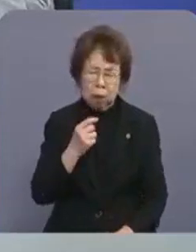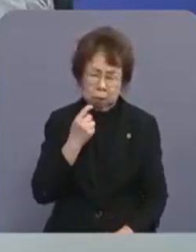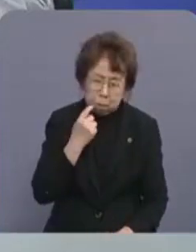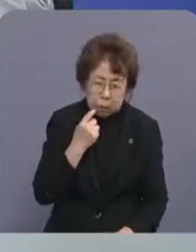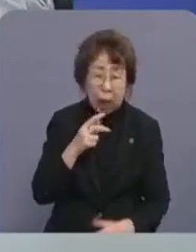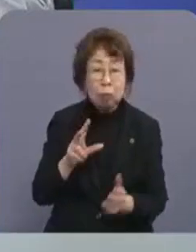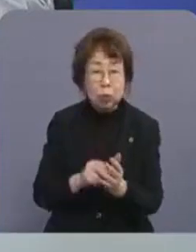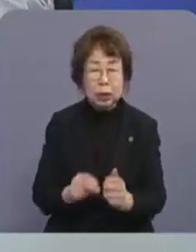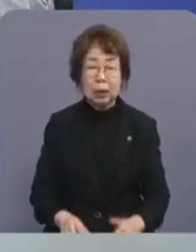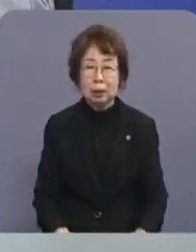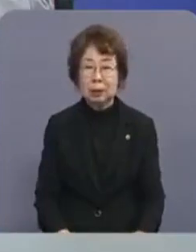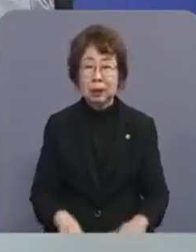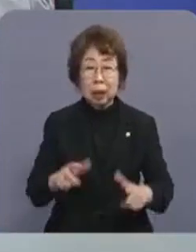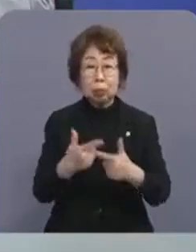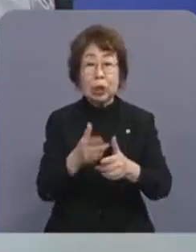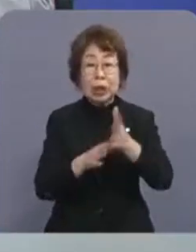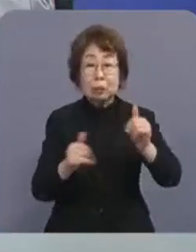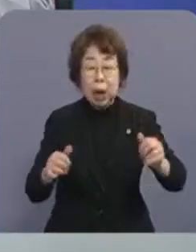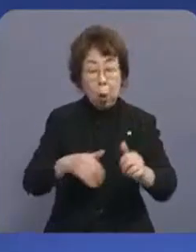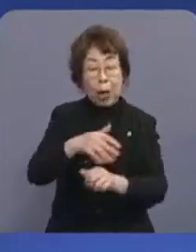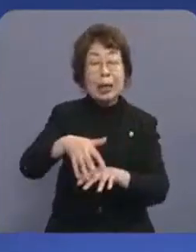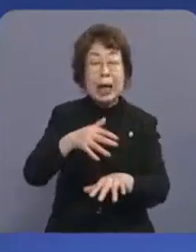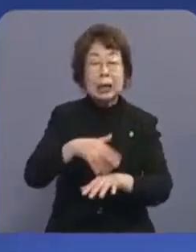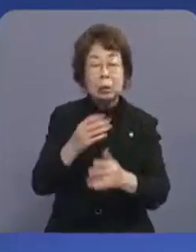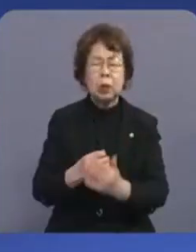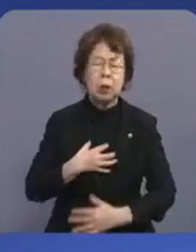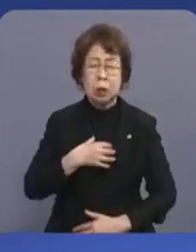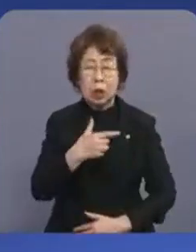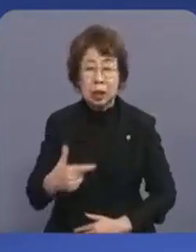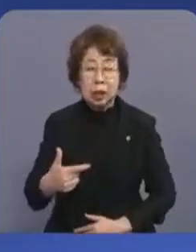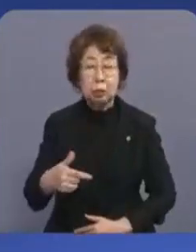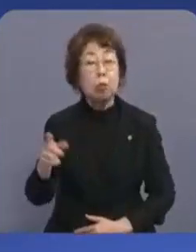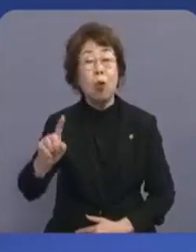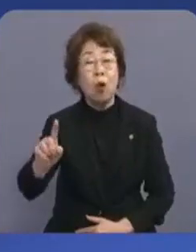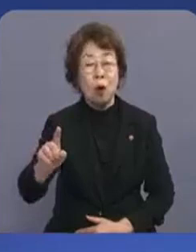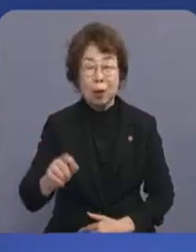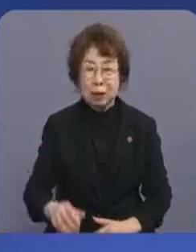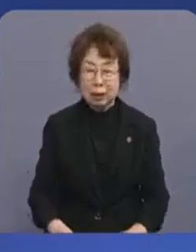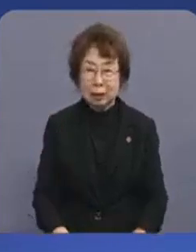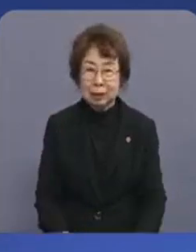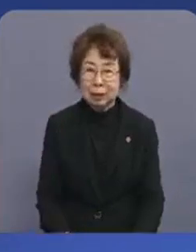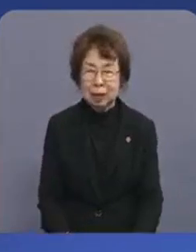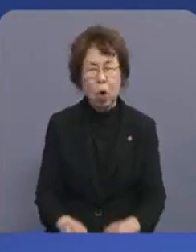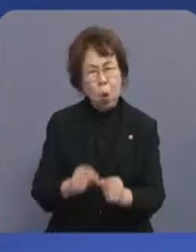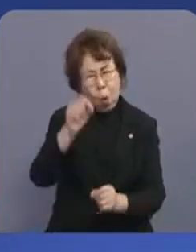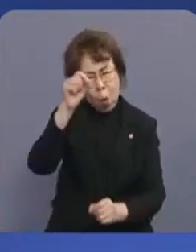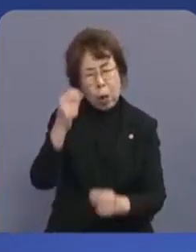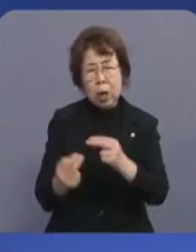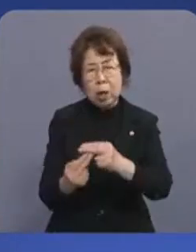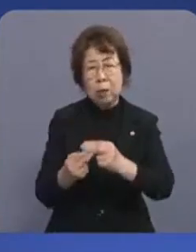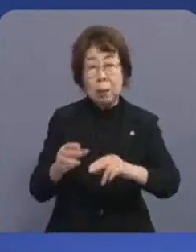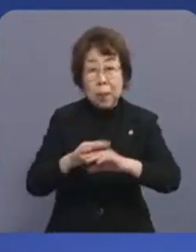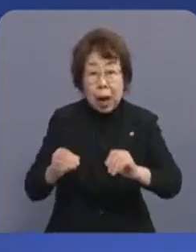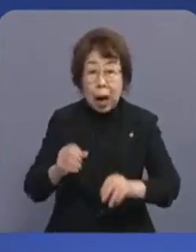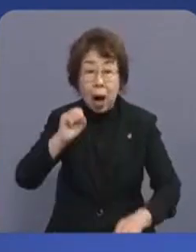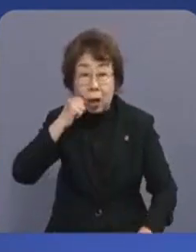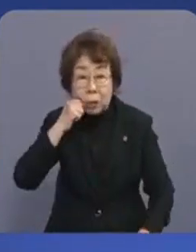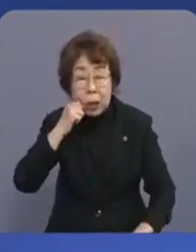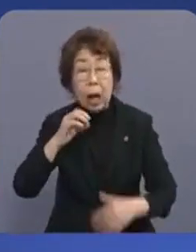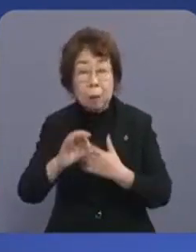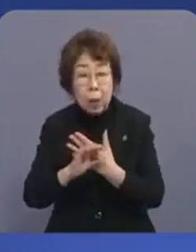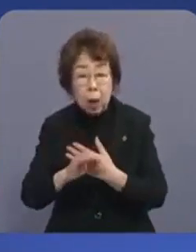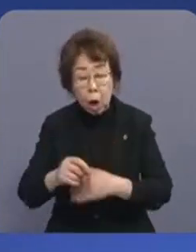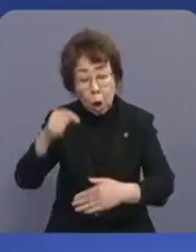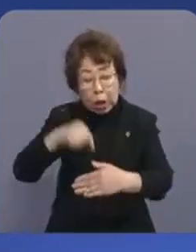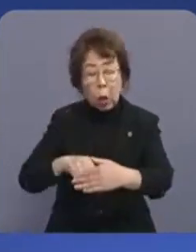아니겠습니까네 지금 부산 시민과 환경 단체들이 걱정하고 있는 부분이 바로 그 부분입니다 연구 처분장 설치가 어렵다 보니